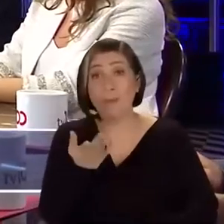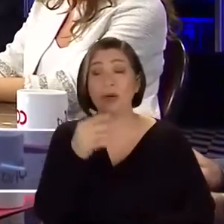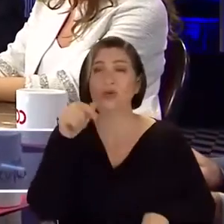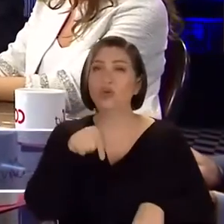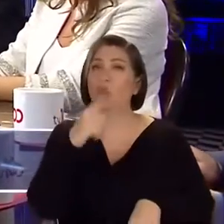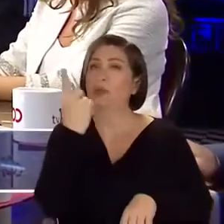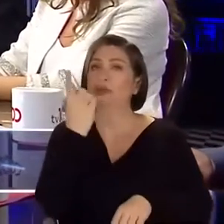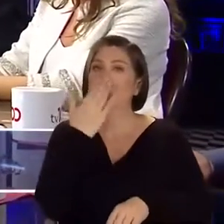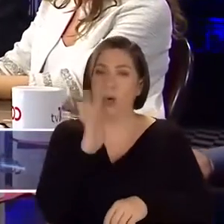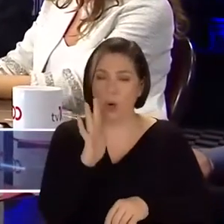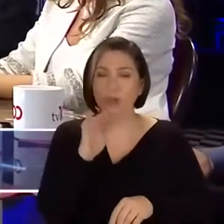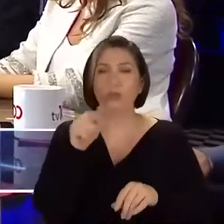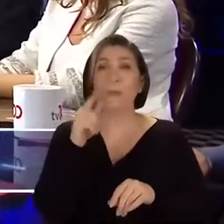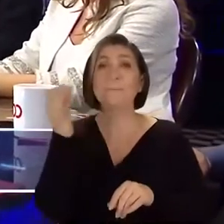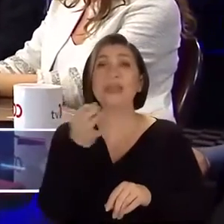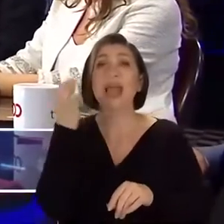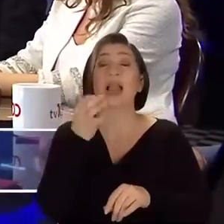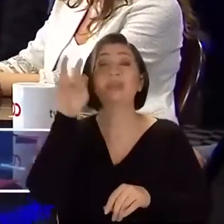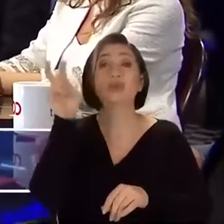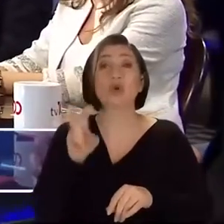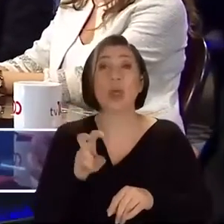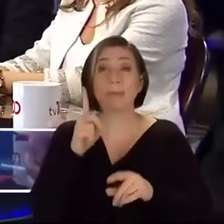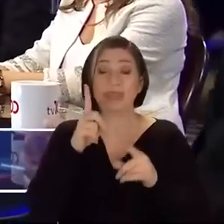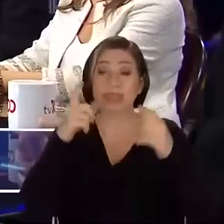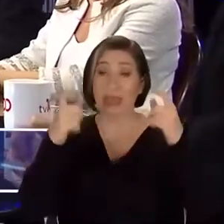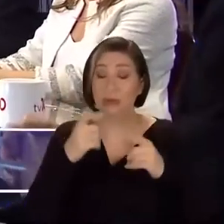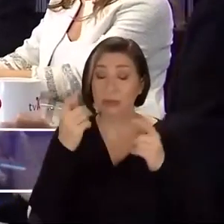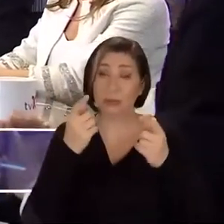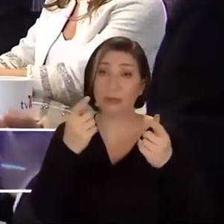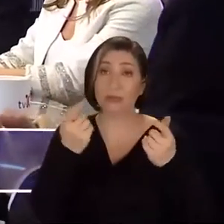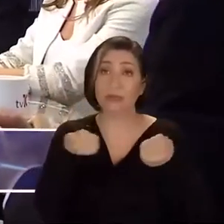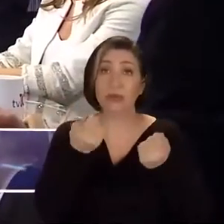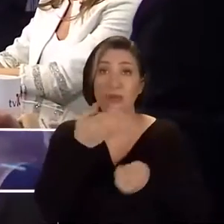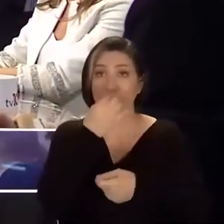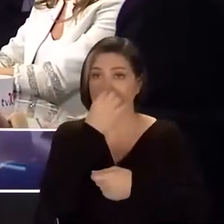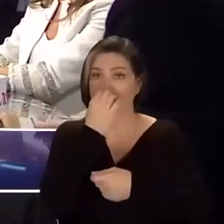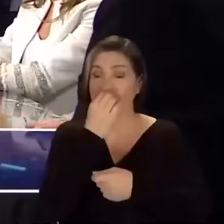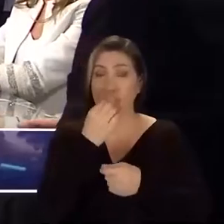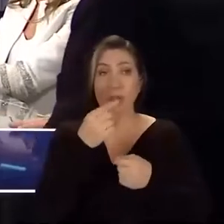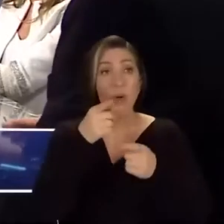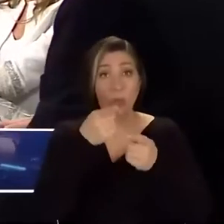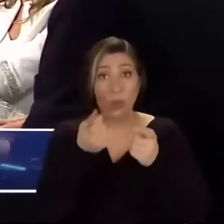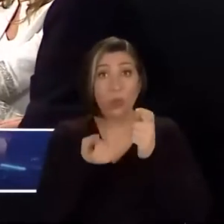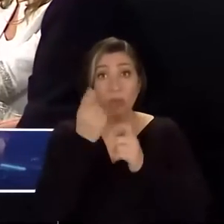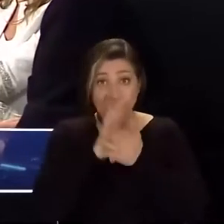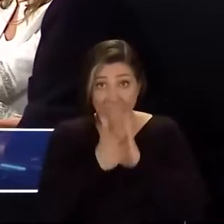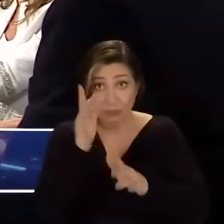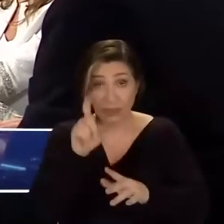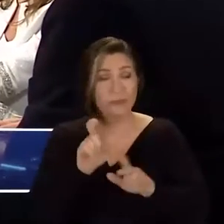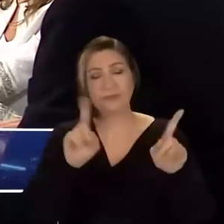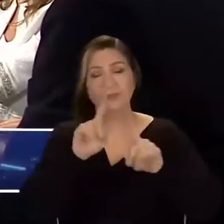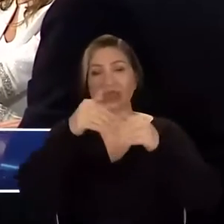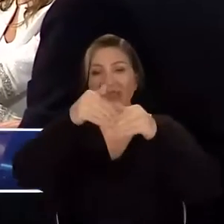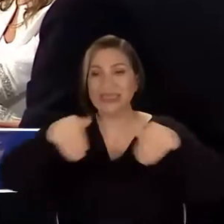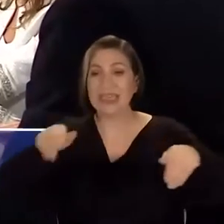şu anda öyle bir durumda değiliz. Bu artık milyarlarca dolarlık bir sektör. Peki üretilecek olan üretildi mi, bitti mi efendim? Hayır, bitmedi. Sınır